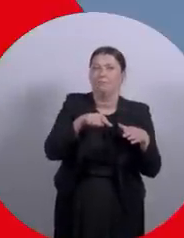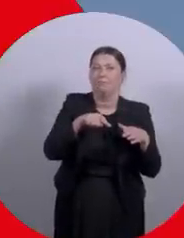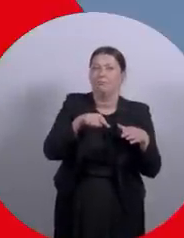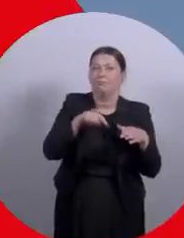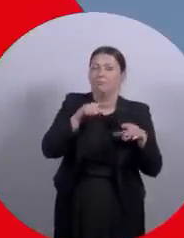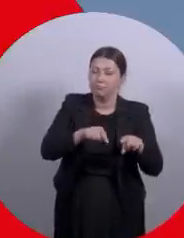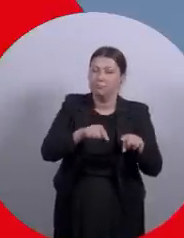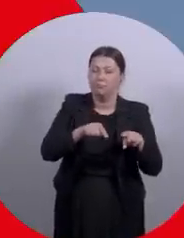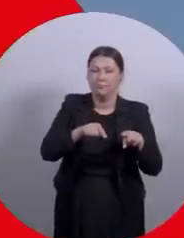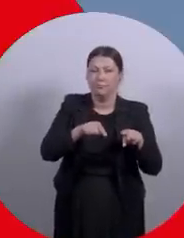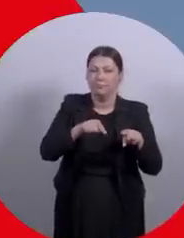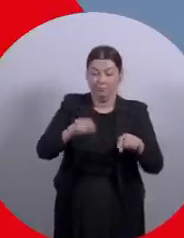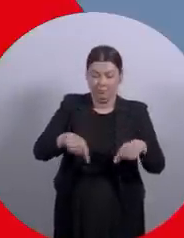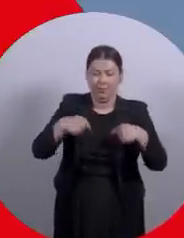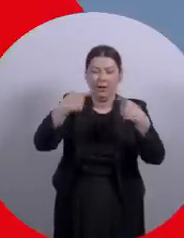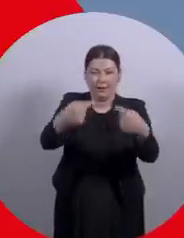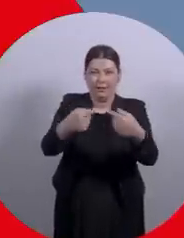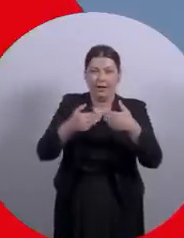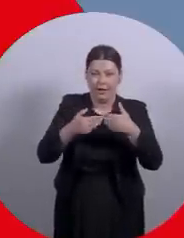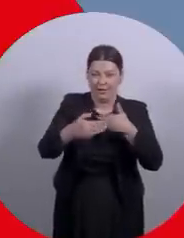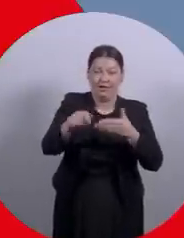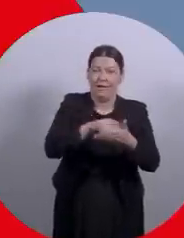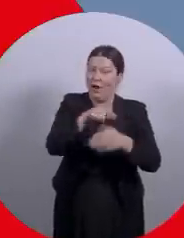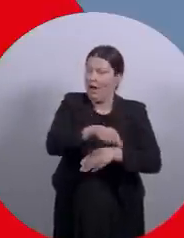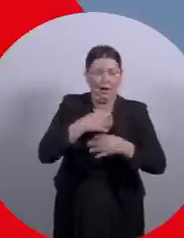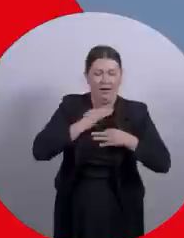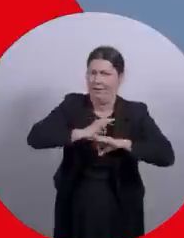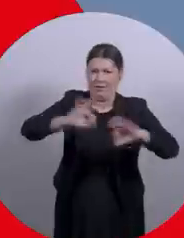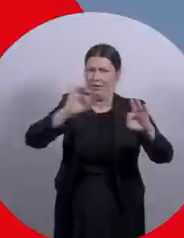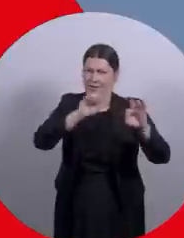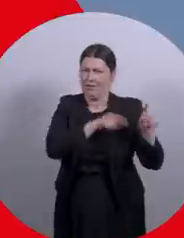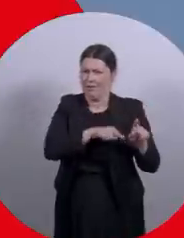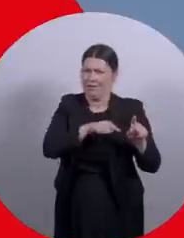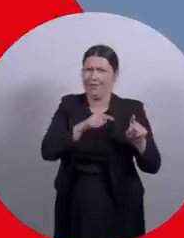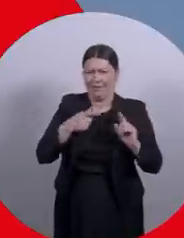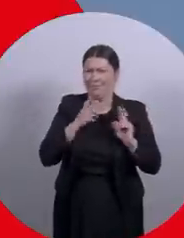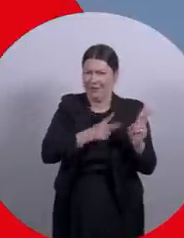das Nomos ultra für die nächsten Wahlen sein wird und ich habe vieles